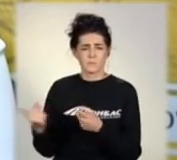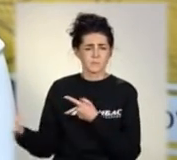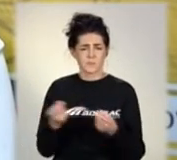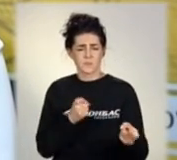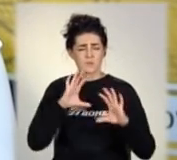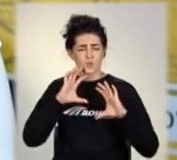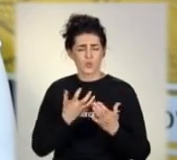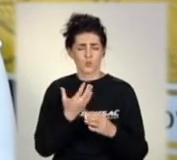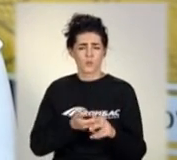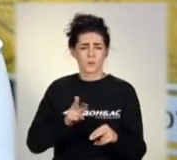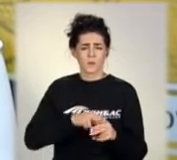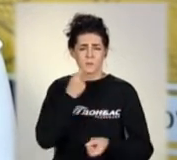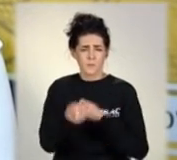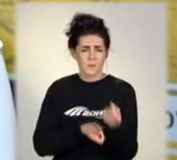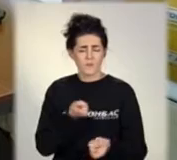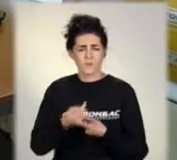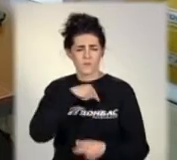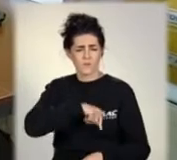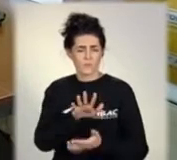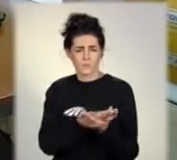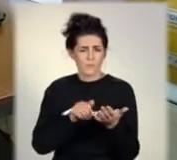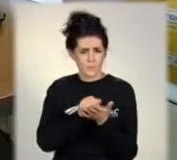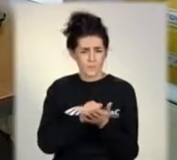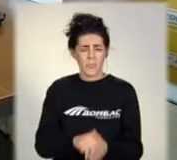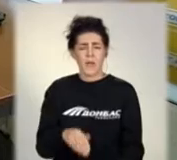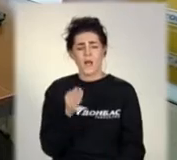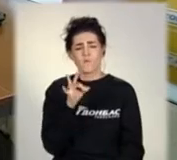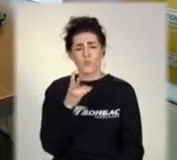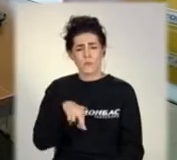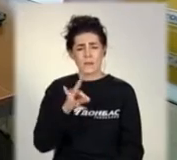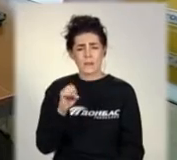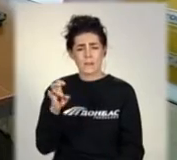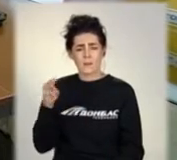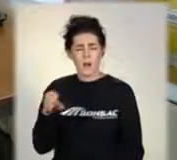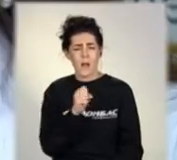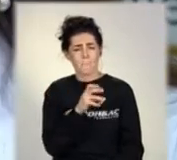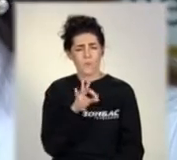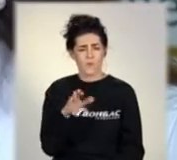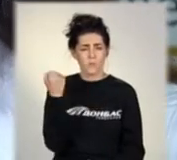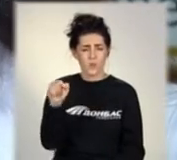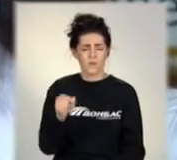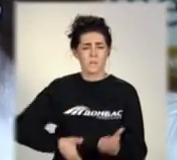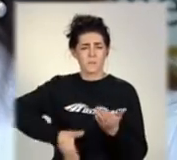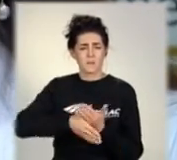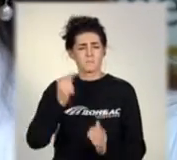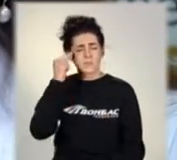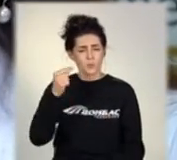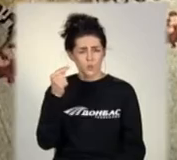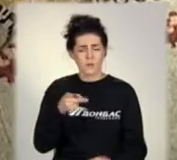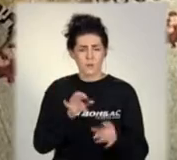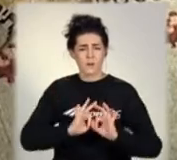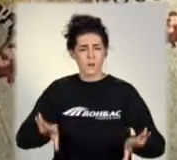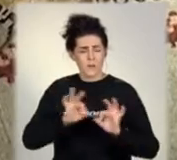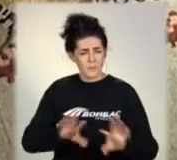более серьезные ментальные расстройства. У проєкті фонду Ріната Ахметова «Подолати допомагає психолог» експертка